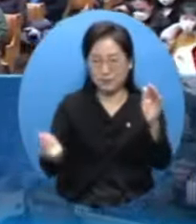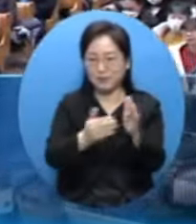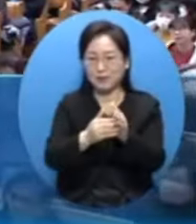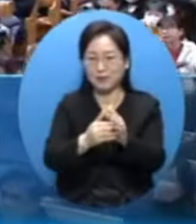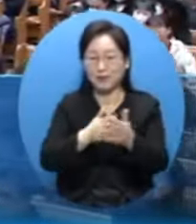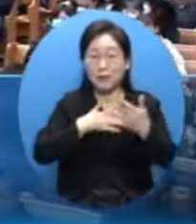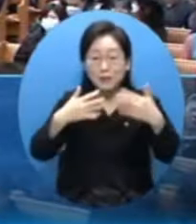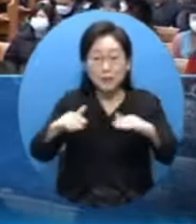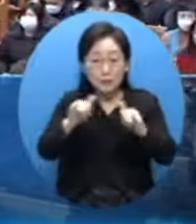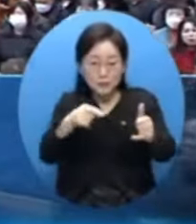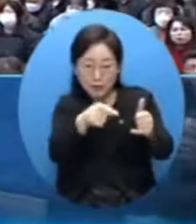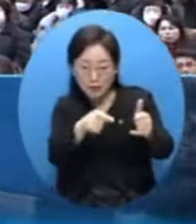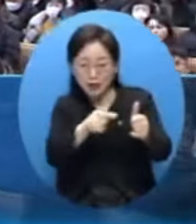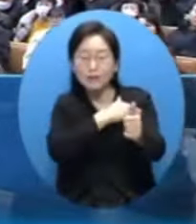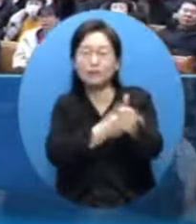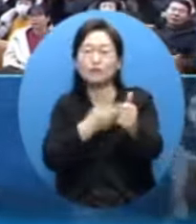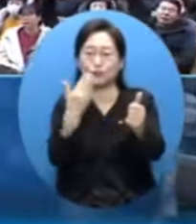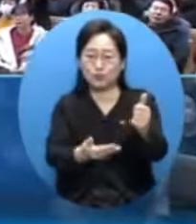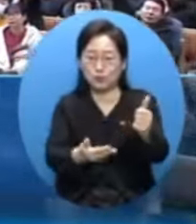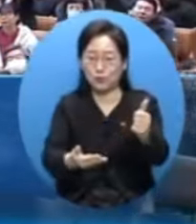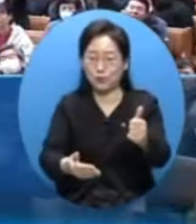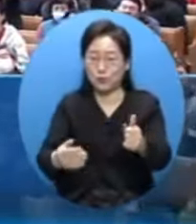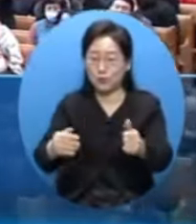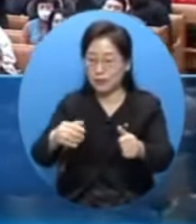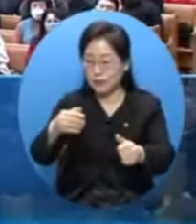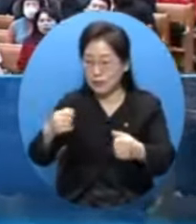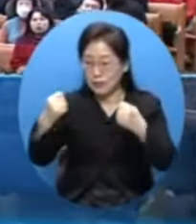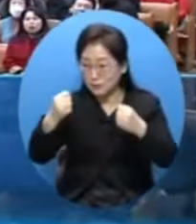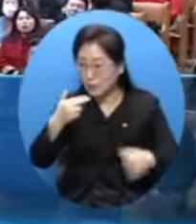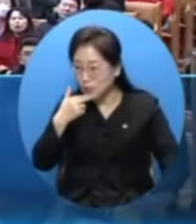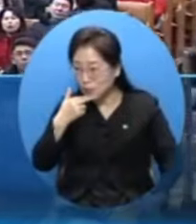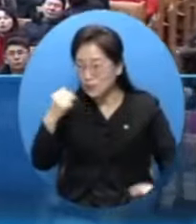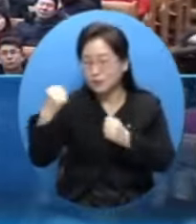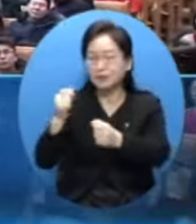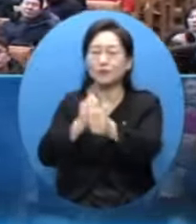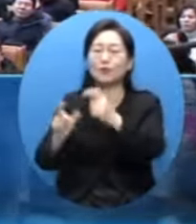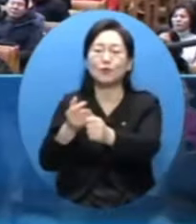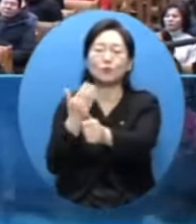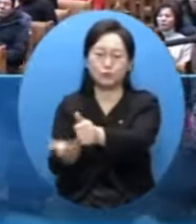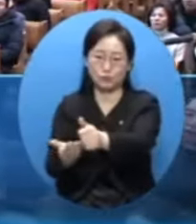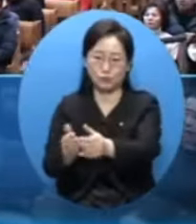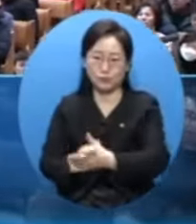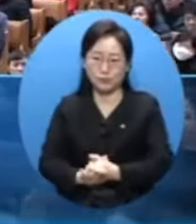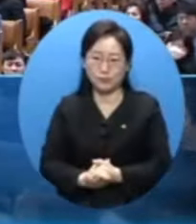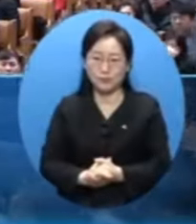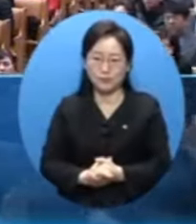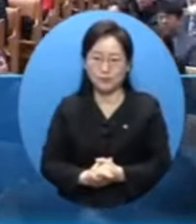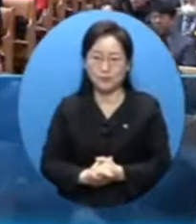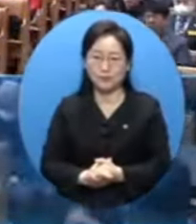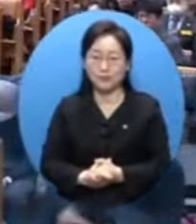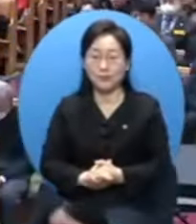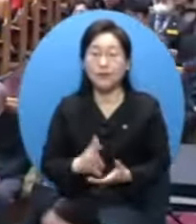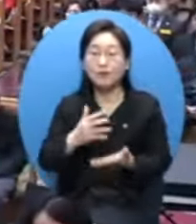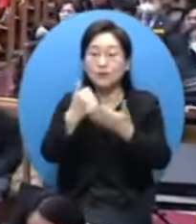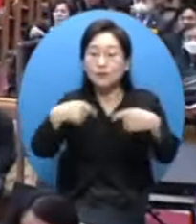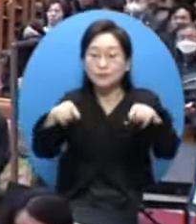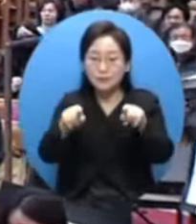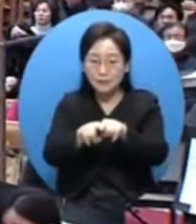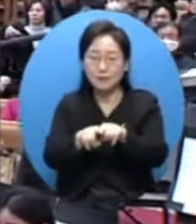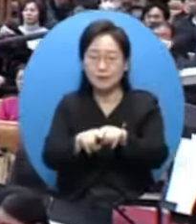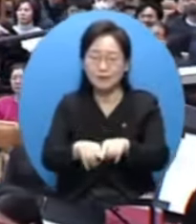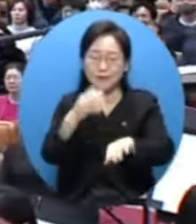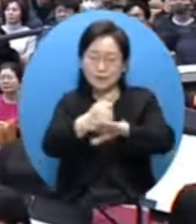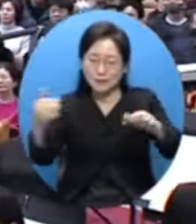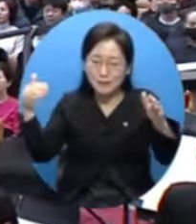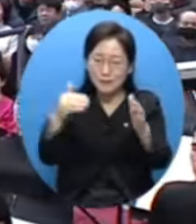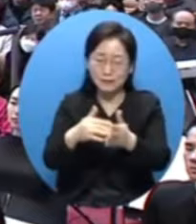피곤한 자에게는 능력을 주시며 무력한 자에게는 힘을 더하시라니. 주님이 우리와 함께 하십니다.